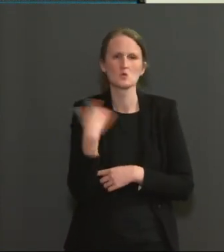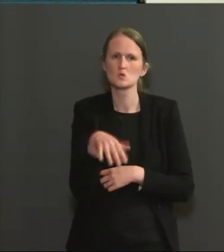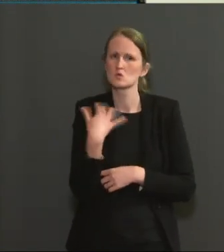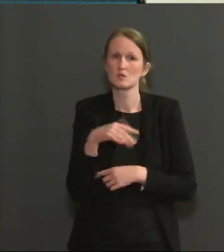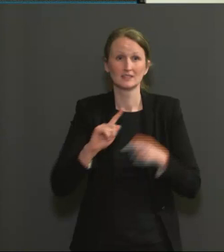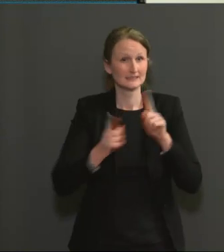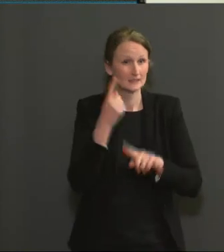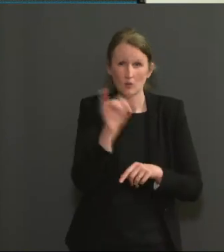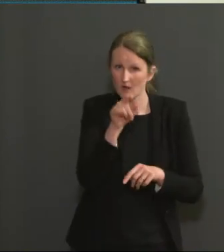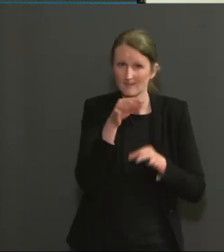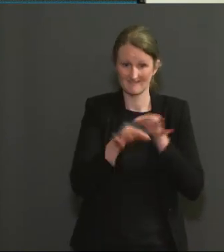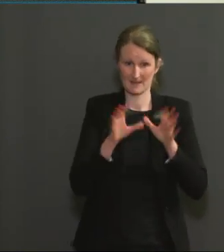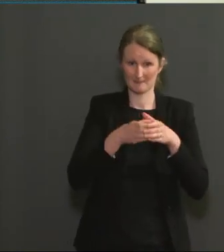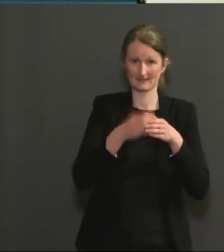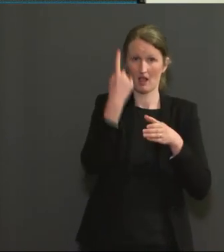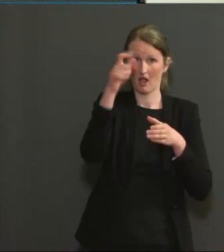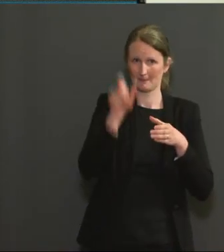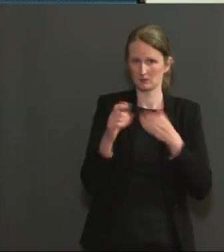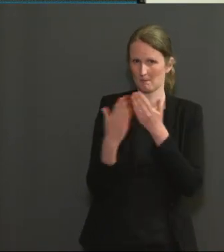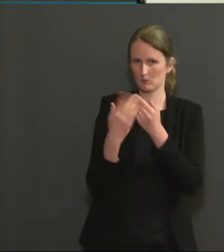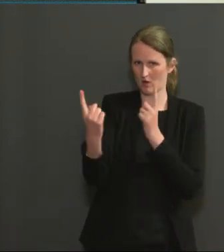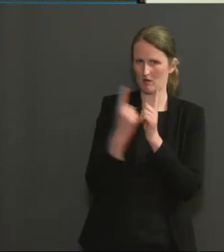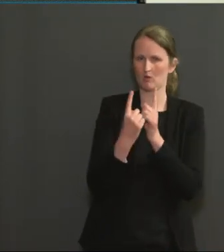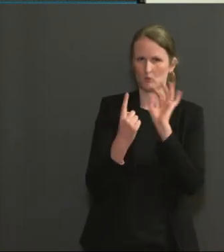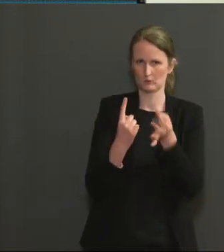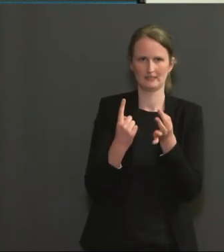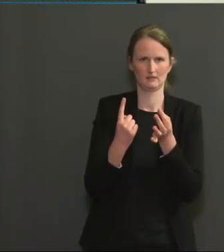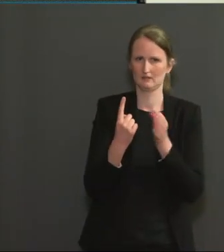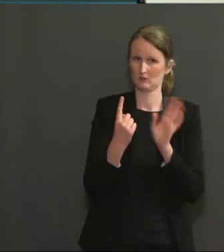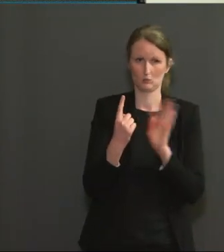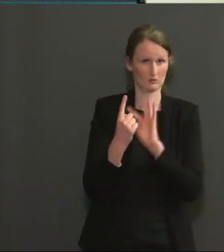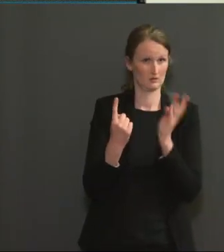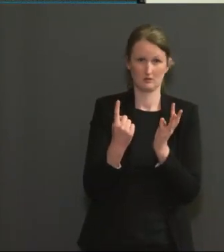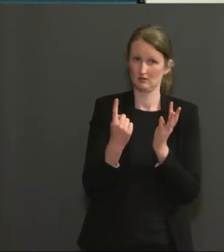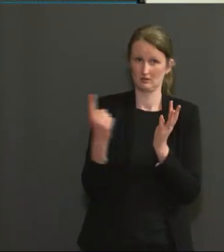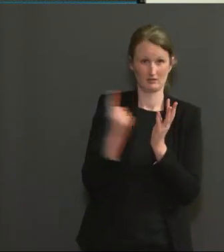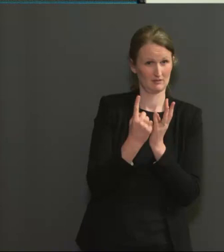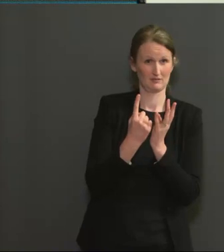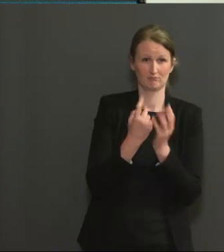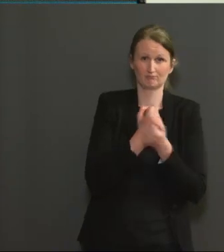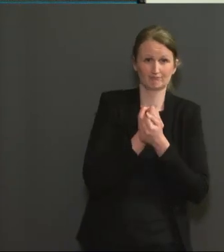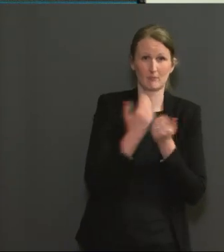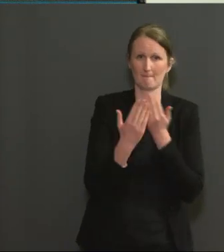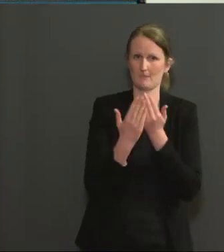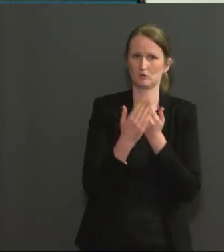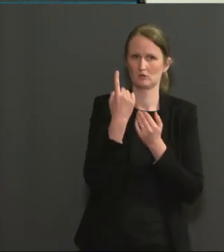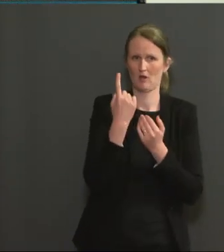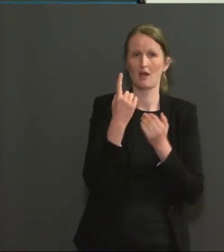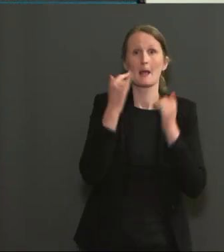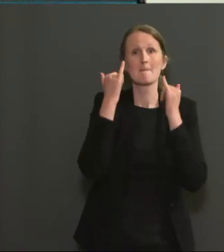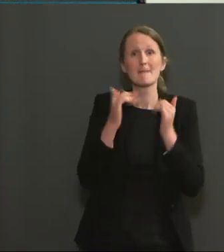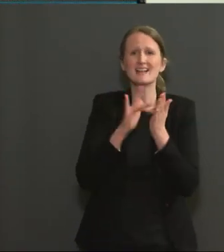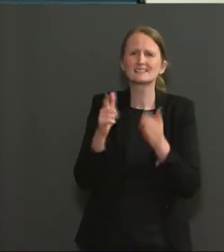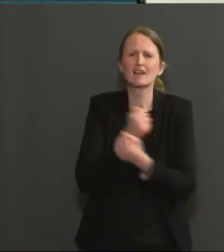peuvent d'avoir un contact proche qui ne soit pas trop proche et pour lequel vous puissiez garder une certaine distance